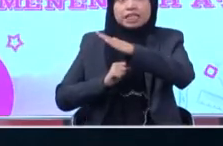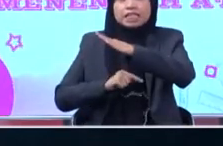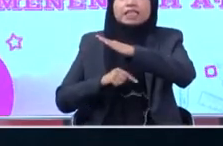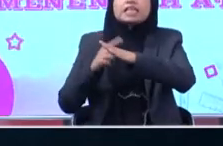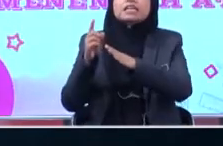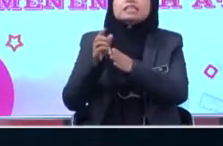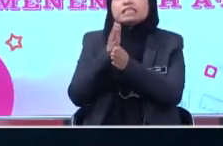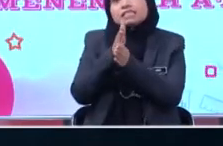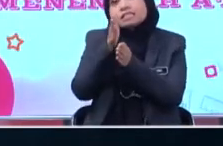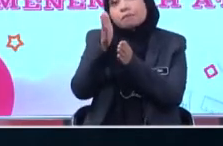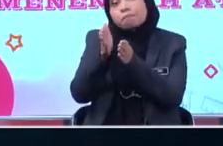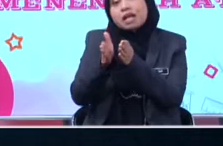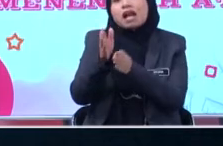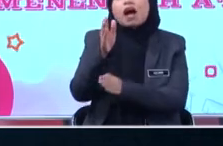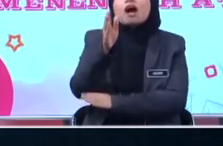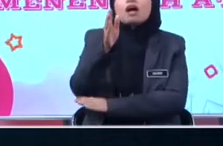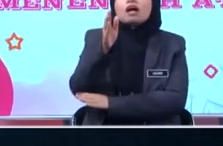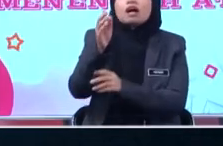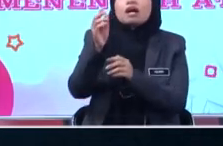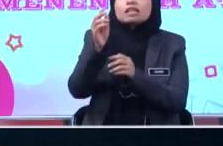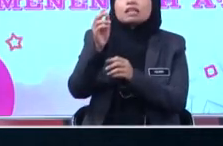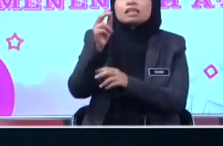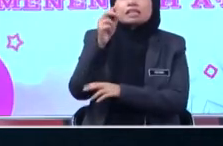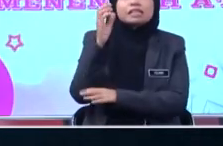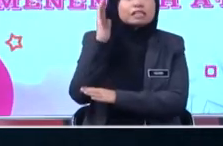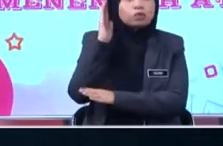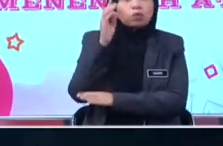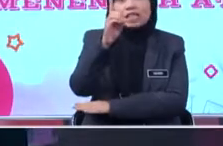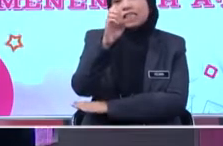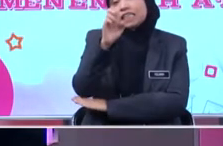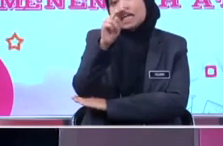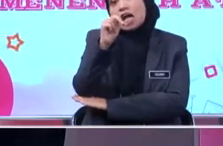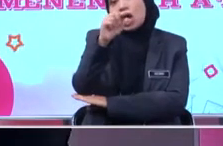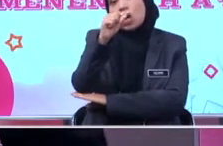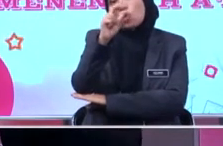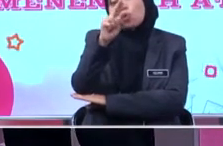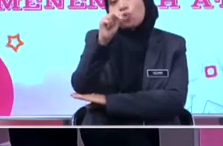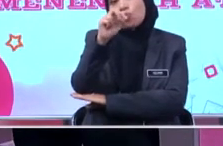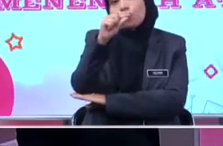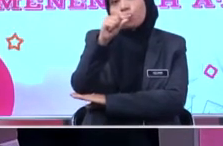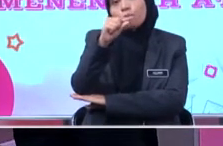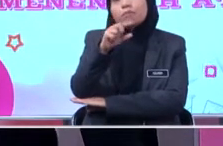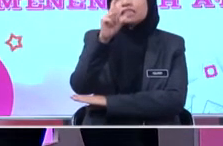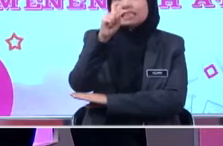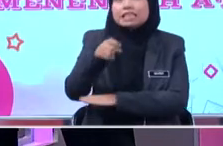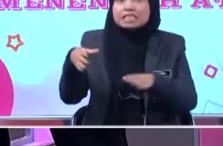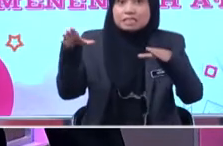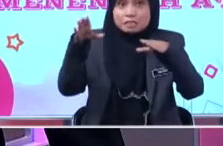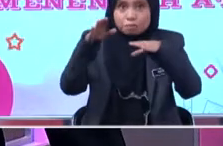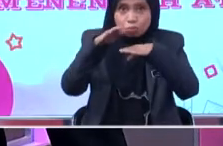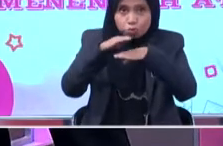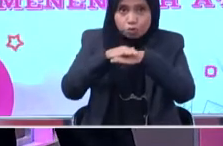selepasnya base dengan dengung Oke dibanyakin Dado sembunyikan dan